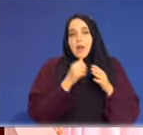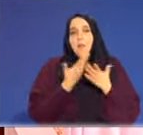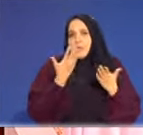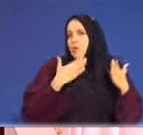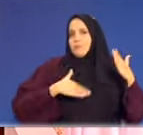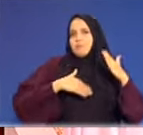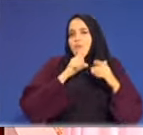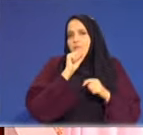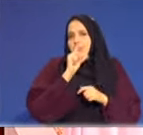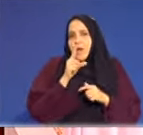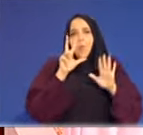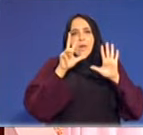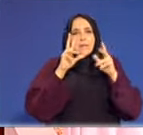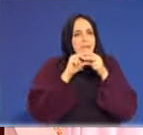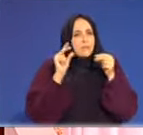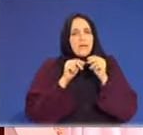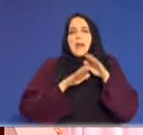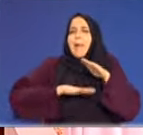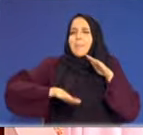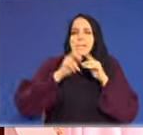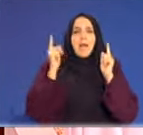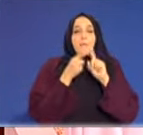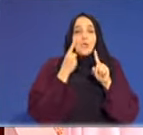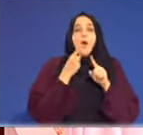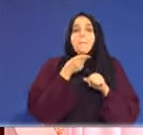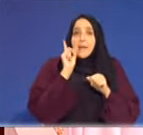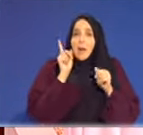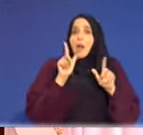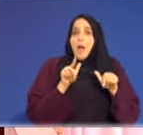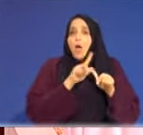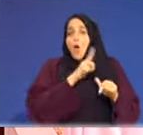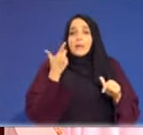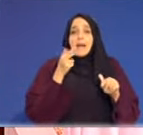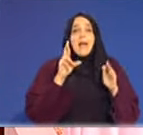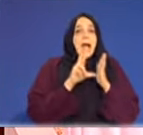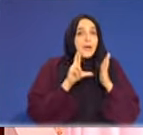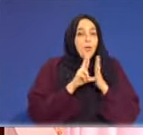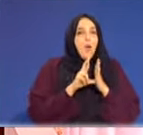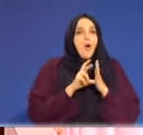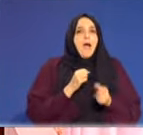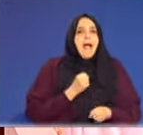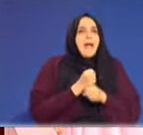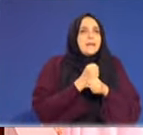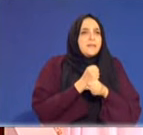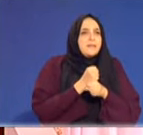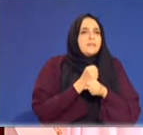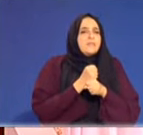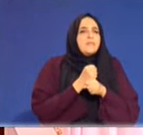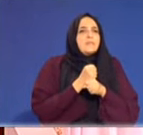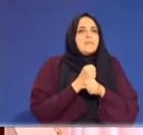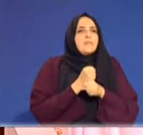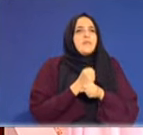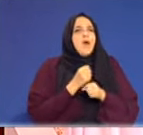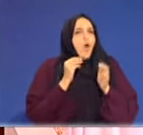نعم بشرح 8 قواعد قواعد أساسية، أساسية نعم ولكن هناك قواعد أخرى مقوية مكملة سنشير